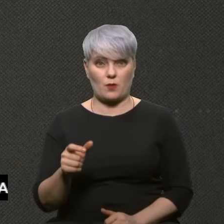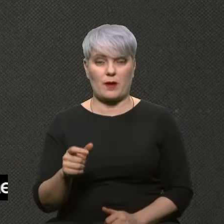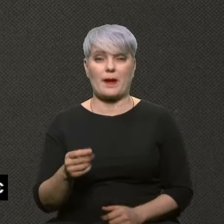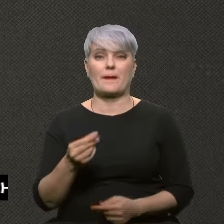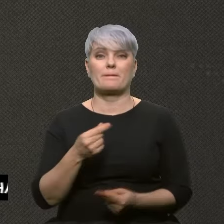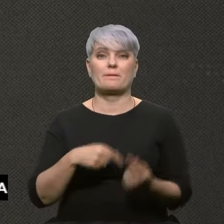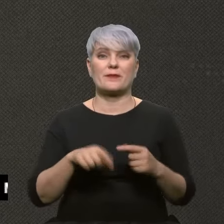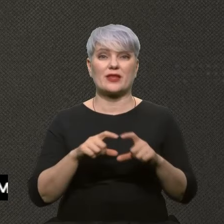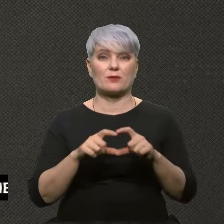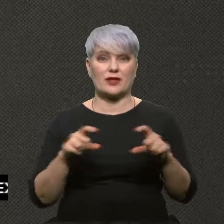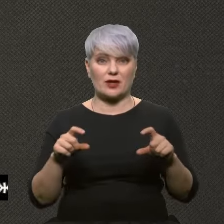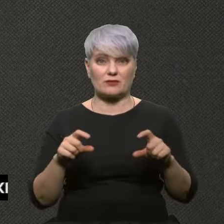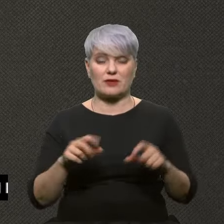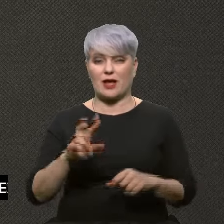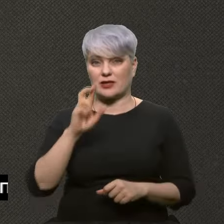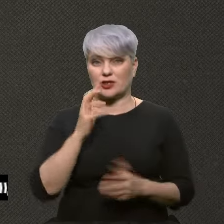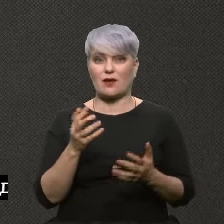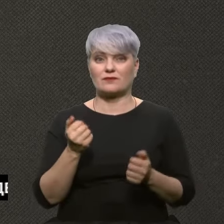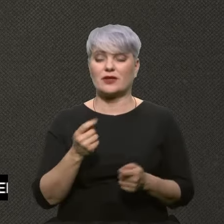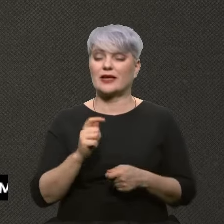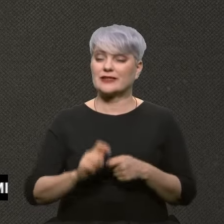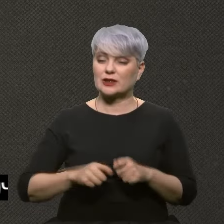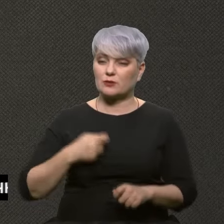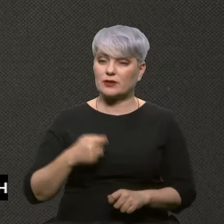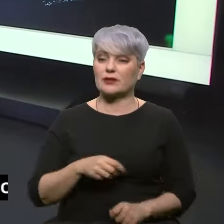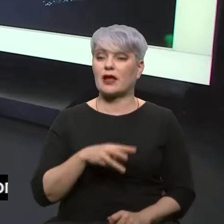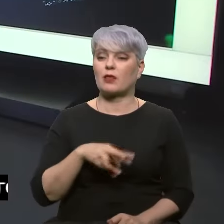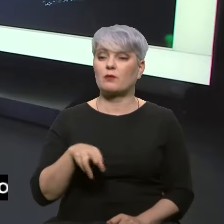збитку. Гринкевич всі звинувачення відкинув.